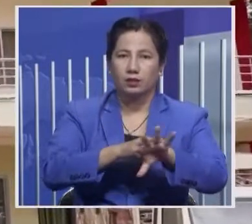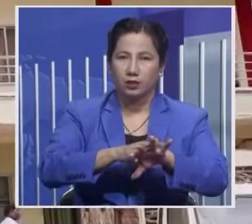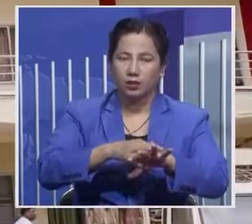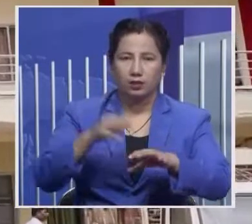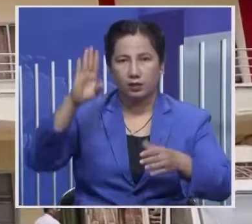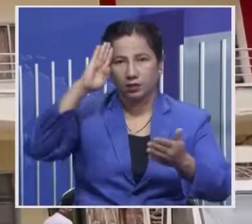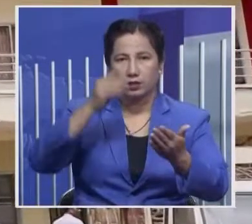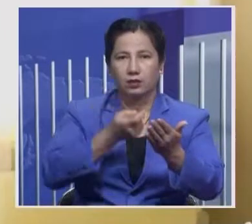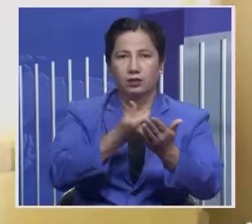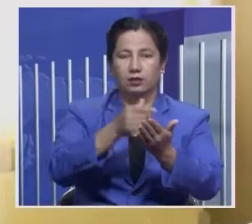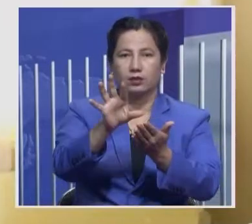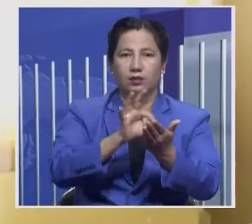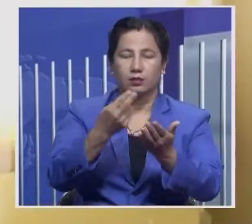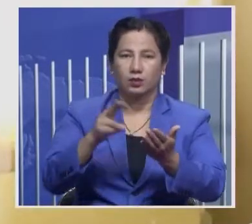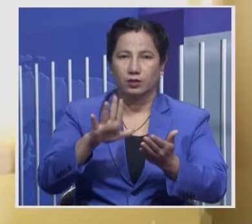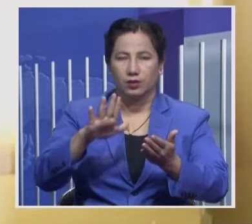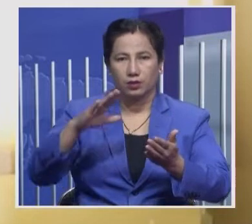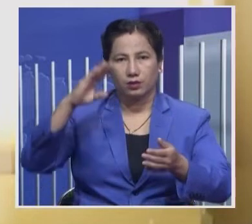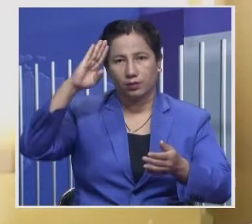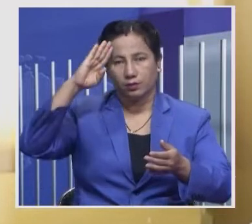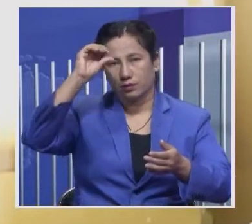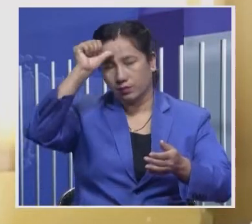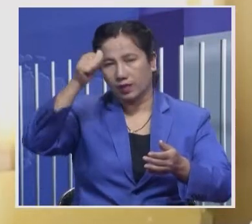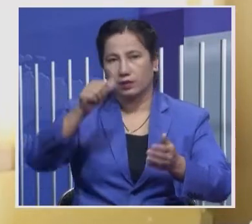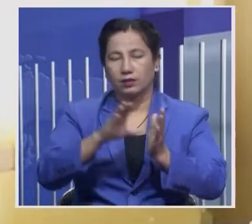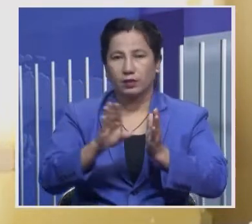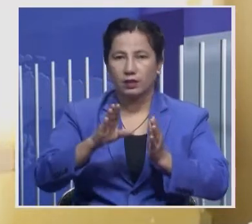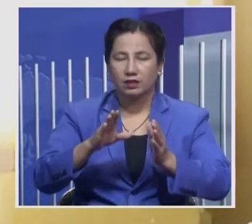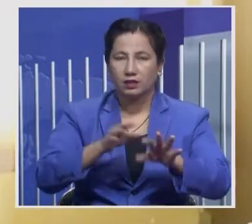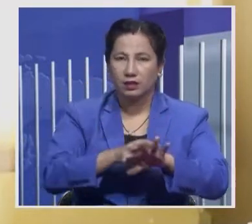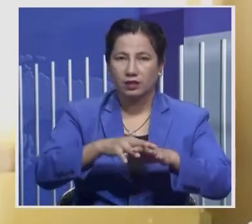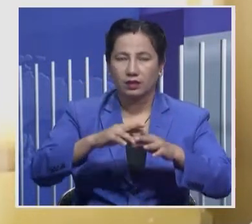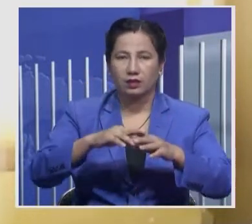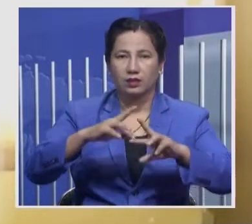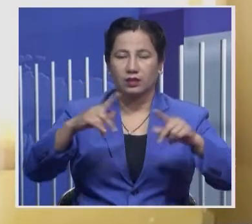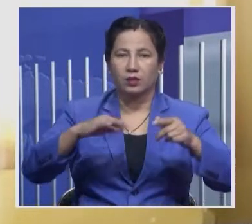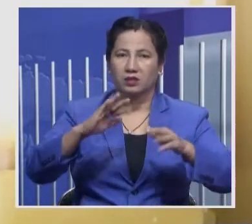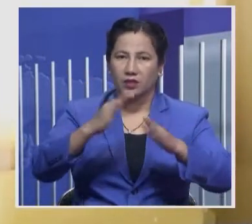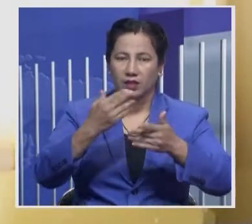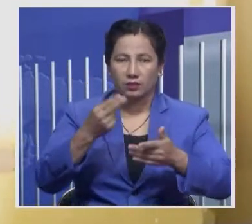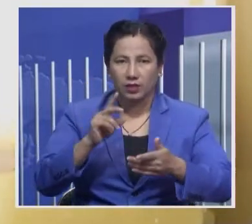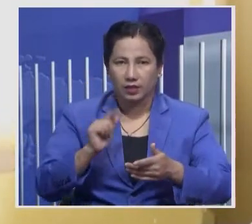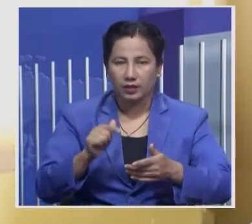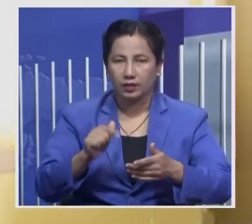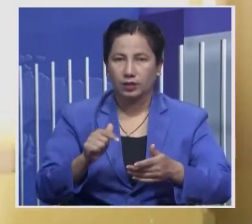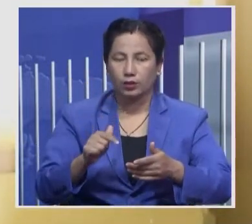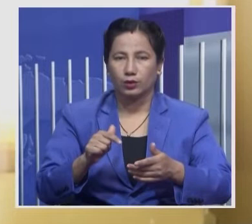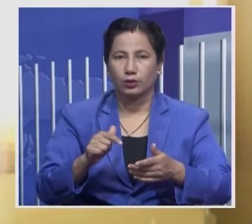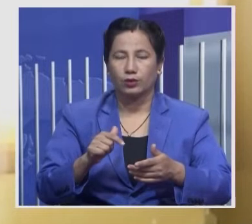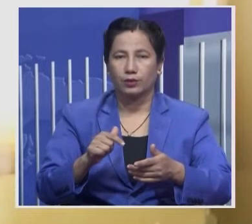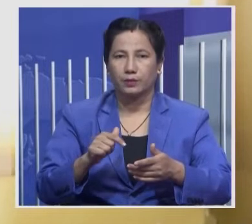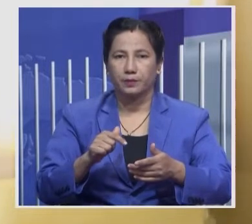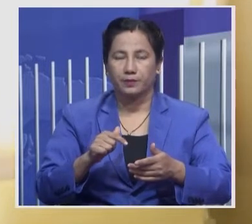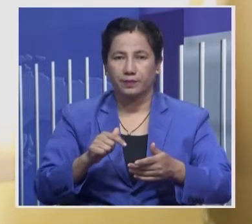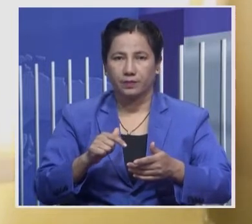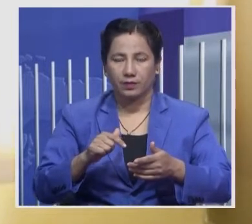राजस्व सङ्कलन भएको थियो। भारतबाट कतिपय माल वस्तुहरू जुन निकासी भइरहेका थिए त्यो सो भारतद्वारा